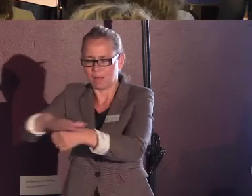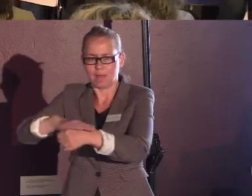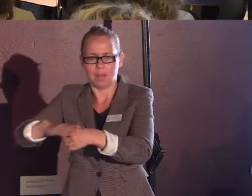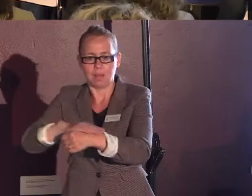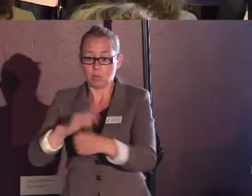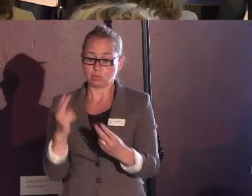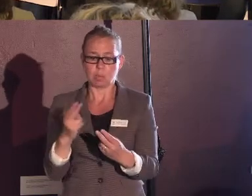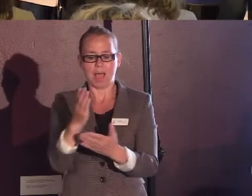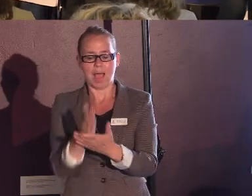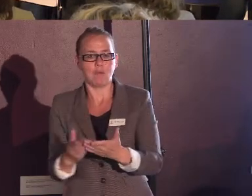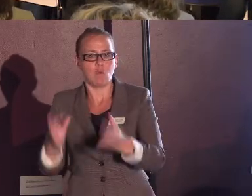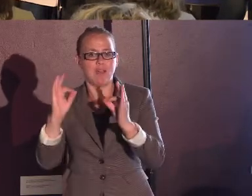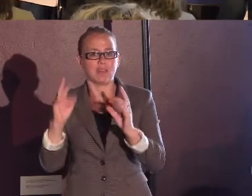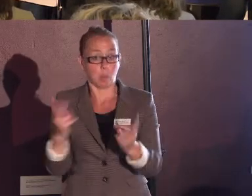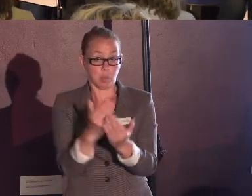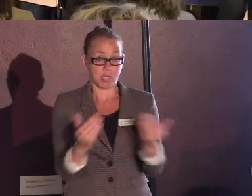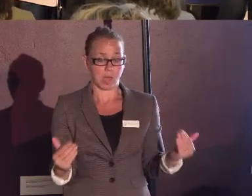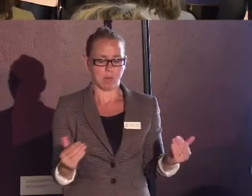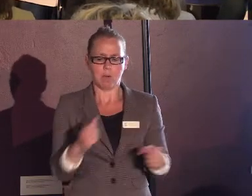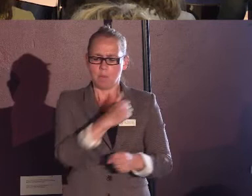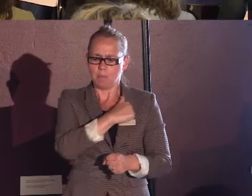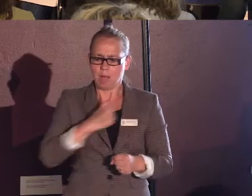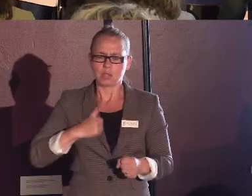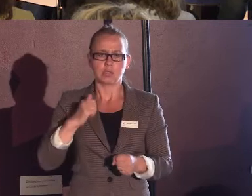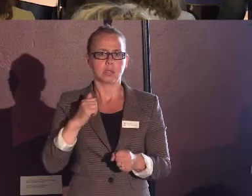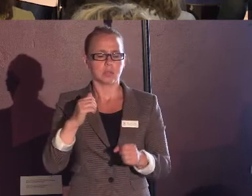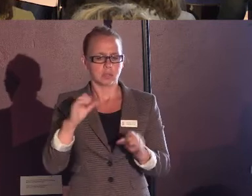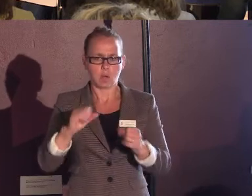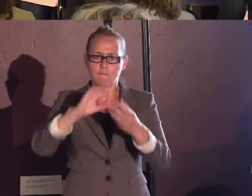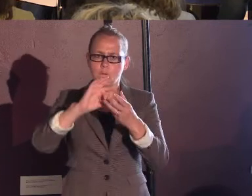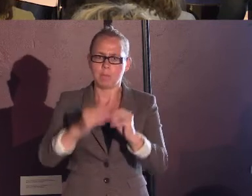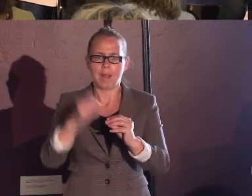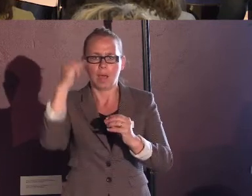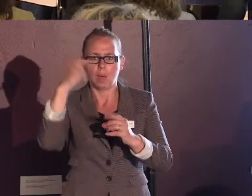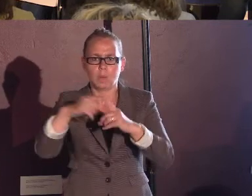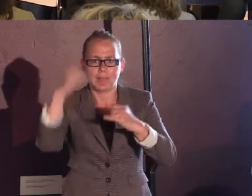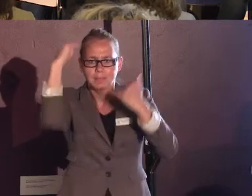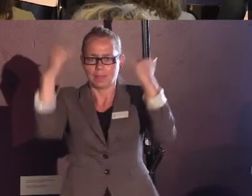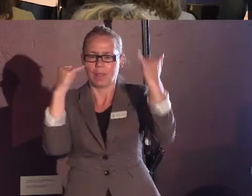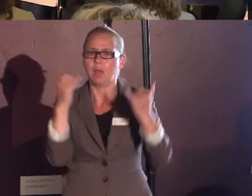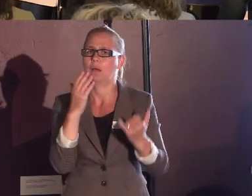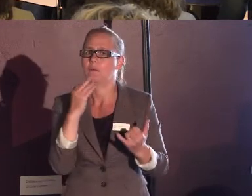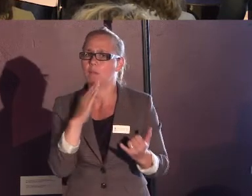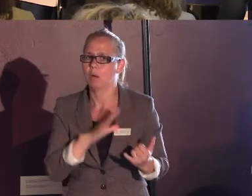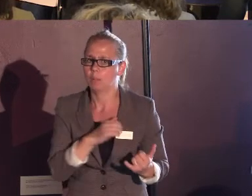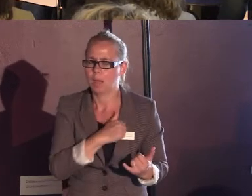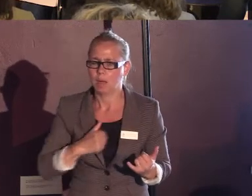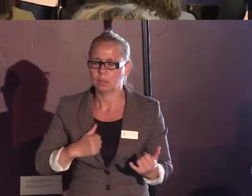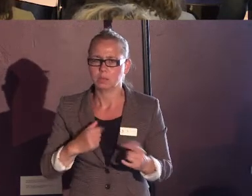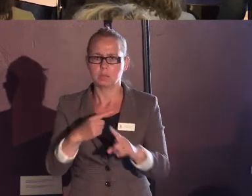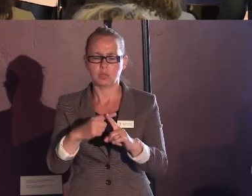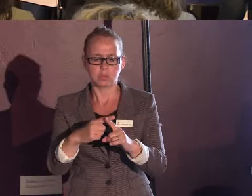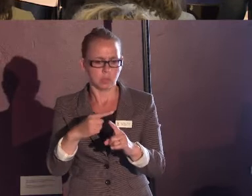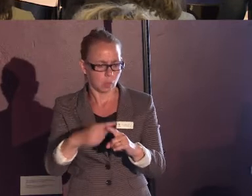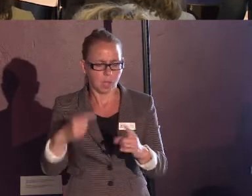rummet som ett museum är. Makten över att formulera idéer. Eller beslut